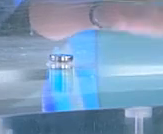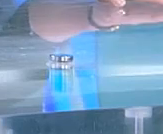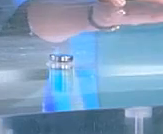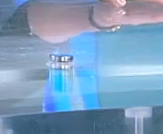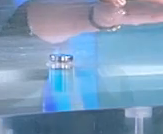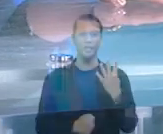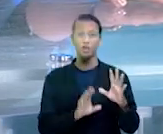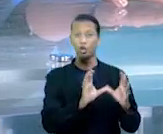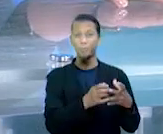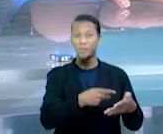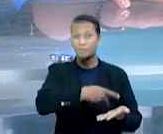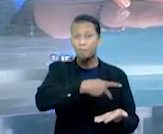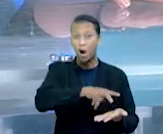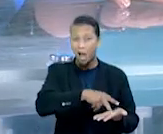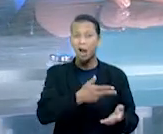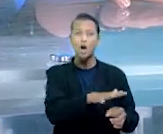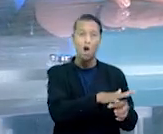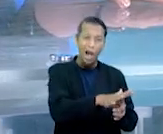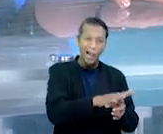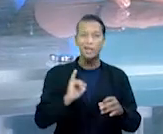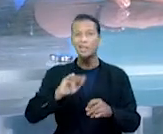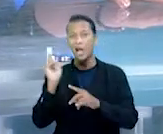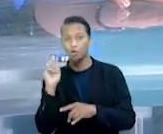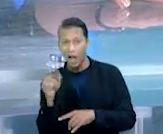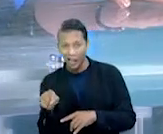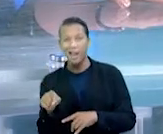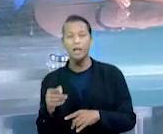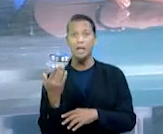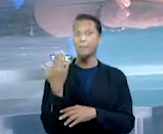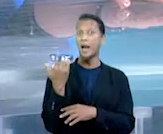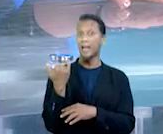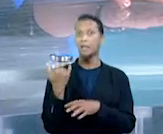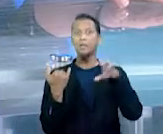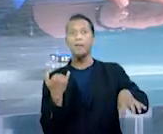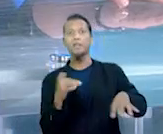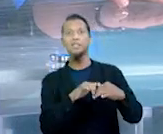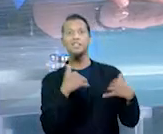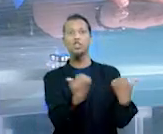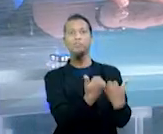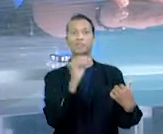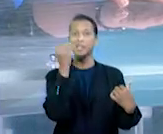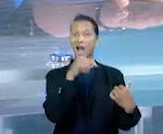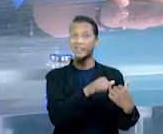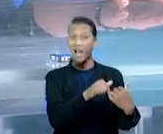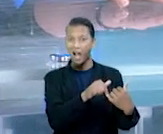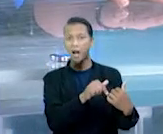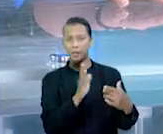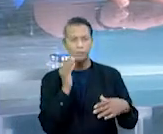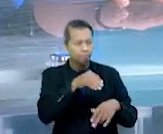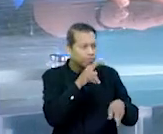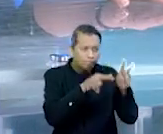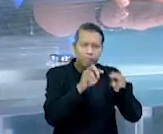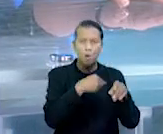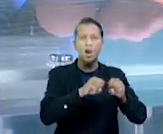Kembali di seputar Anyu Siang pemirsa, empat klub sepak bola lokal dan internasional sejak kemarin menjajal Jakarta International Stadium yang